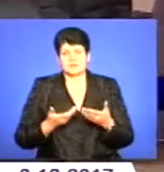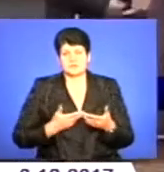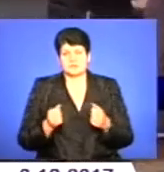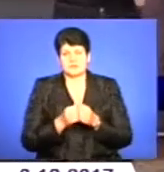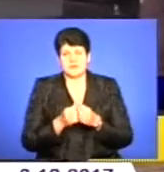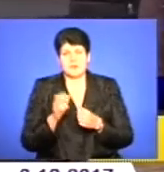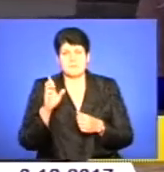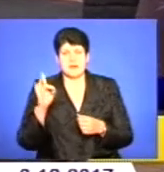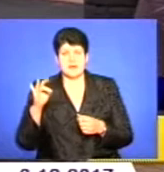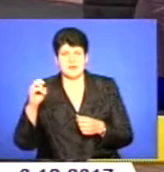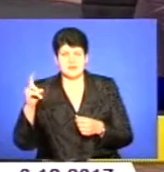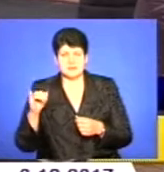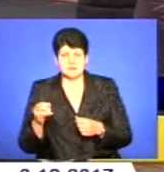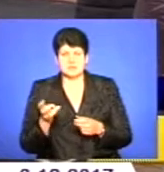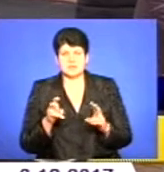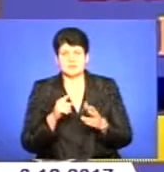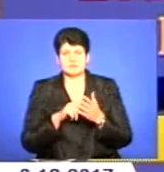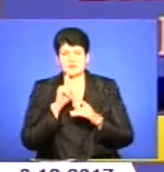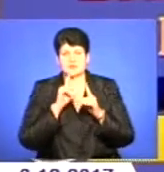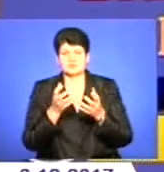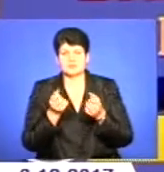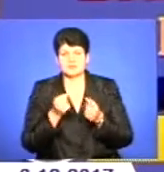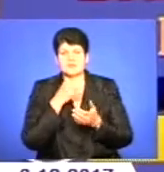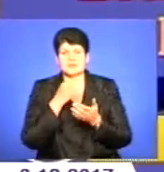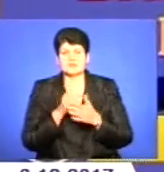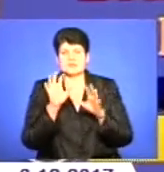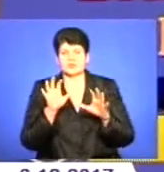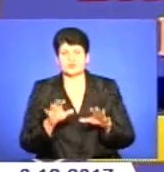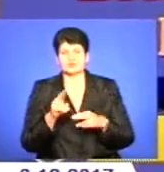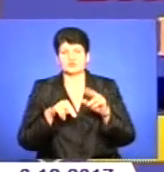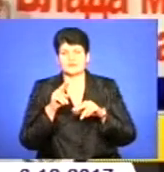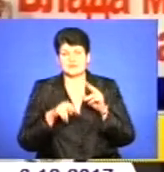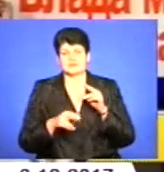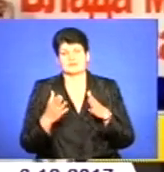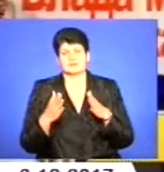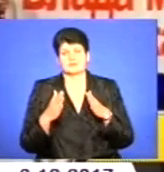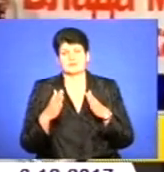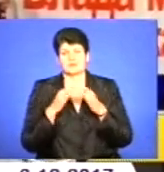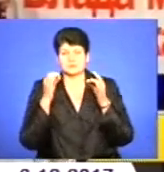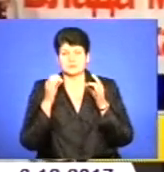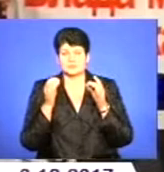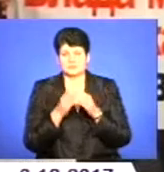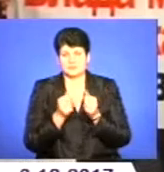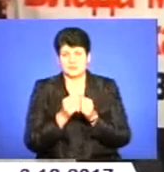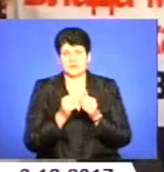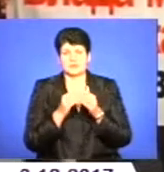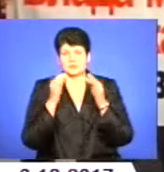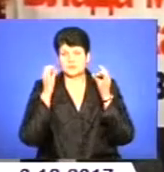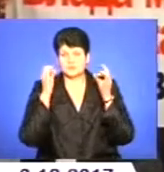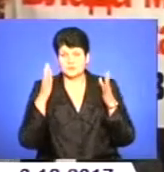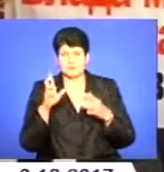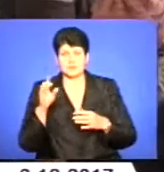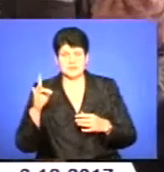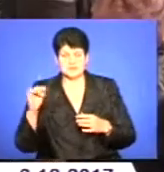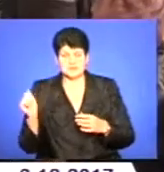прийшли у міську раду, аби отримати відповіді щодо законності будівництва на території Палацу культури. Люди кажуть, забудовник переходить